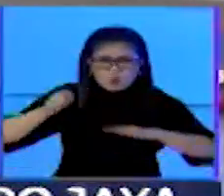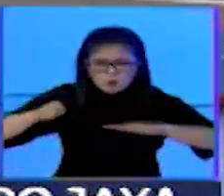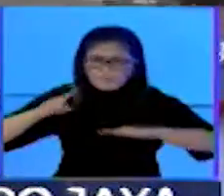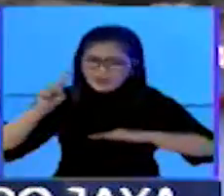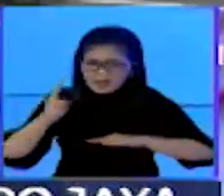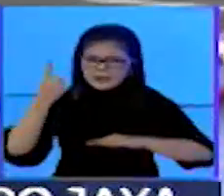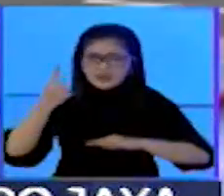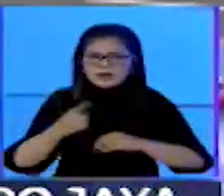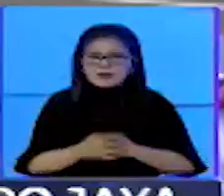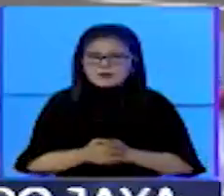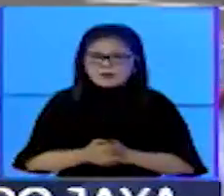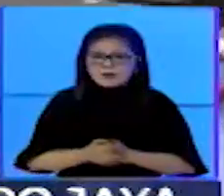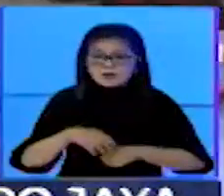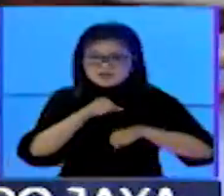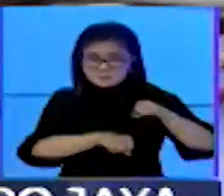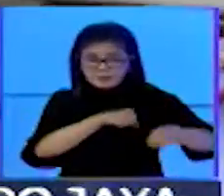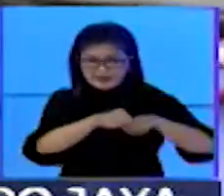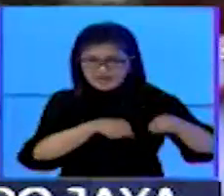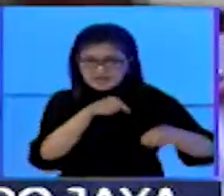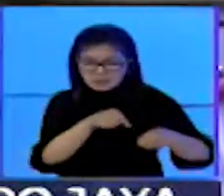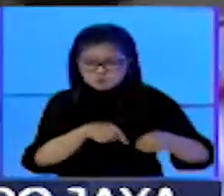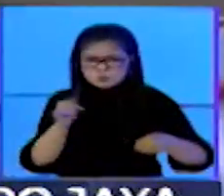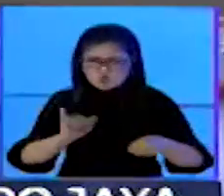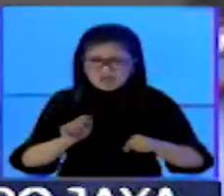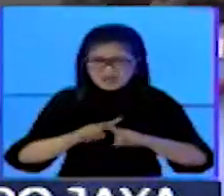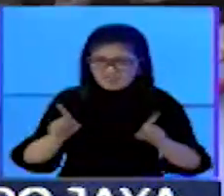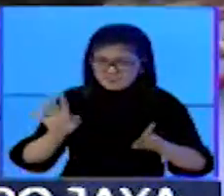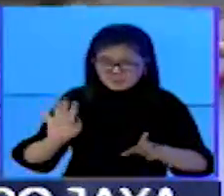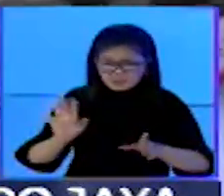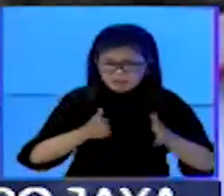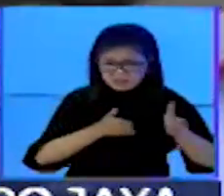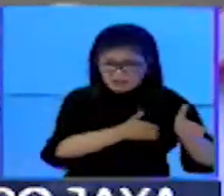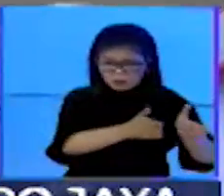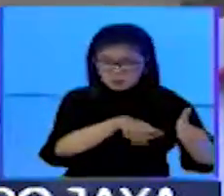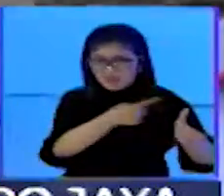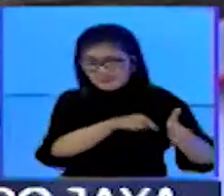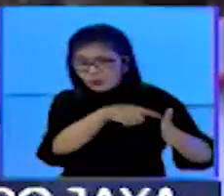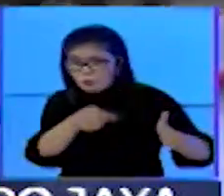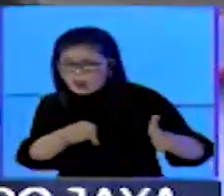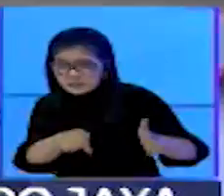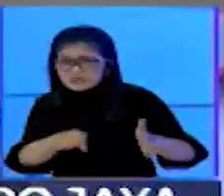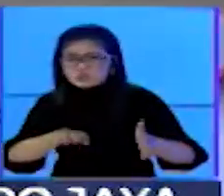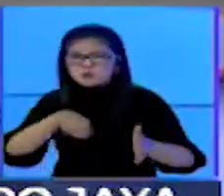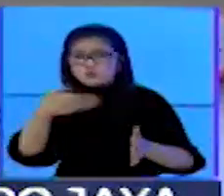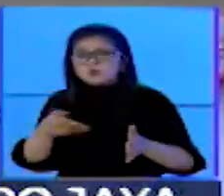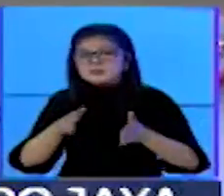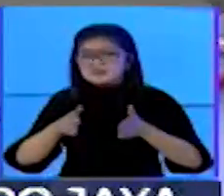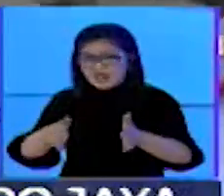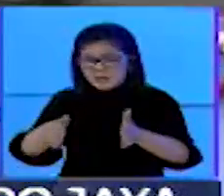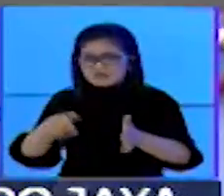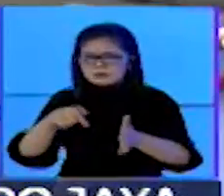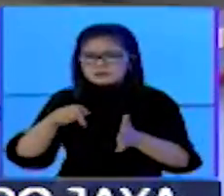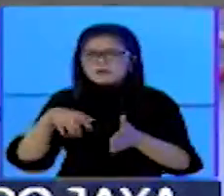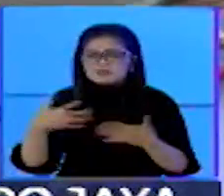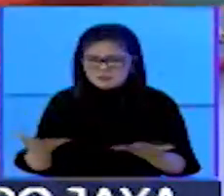sepeda, pemakai sepeda yang tidak menggunakan jalur sepeda yang sudah kita sediakan, artinya kalau di jalan itu ada jalur sepeda kemudian tidak